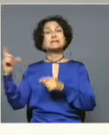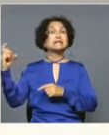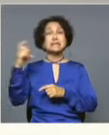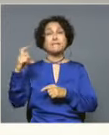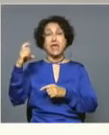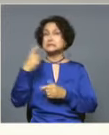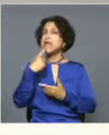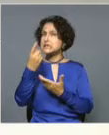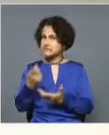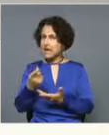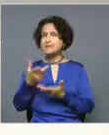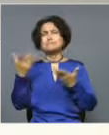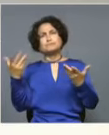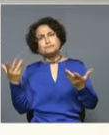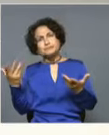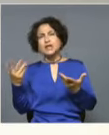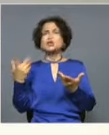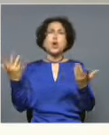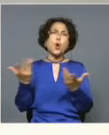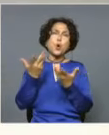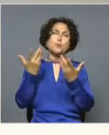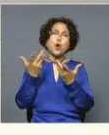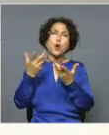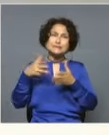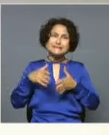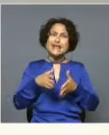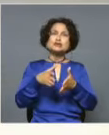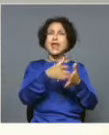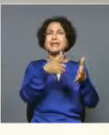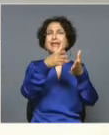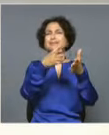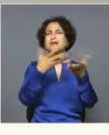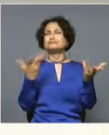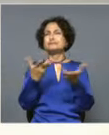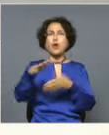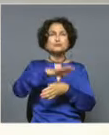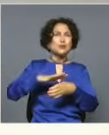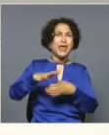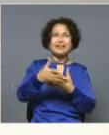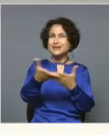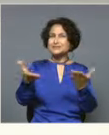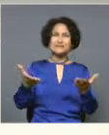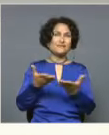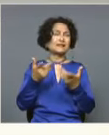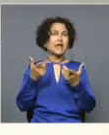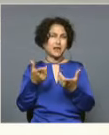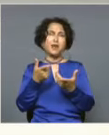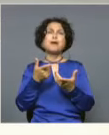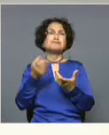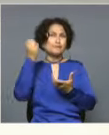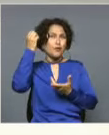По едно стечение на обстоятелствата той отговаря на това условие и във връзка с казаното от професор Кочева преди